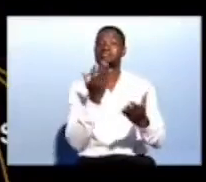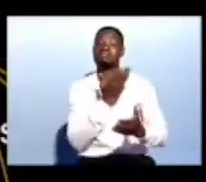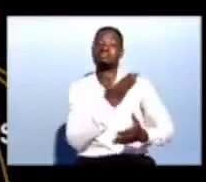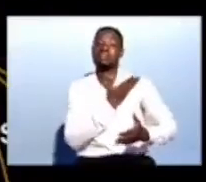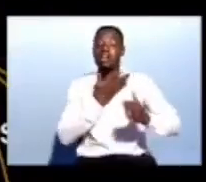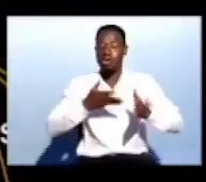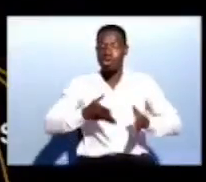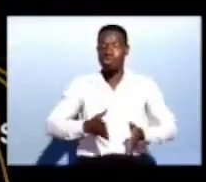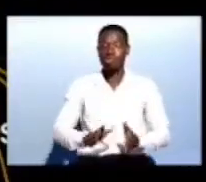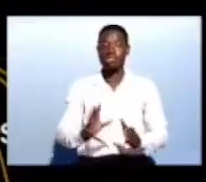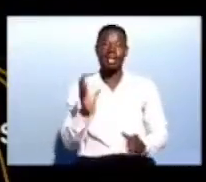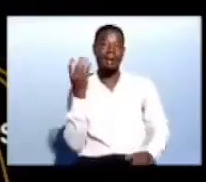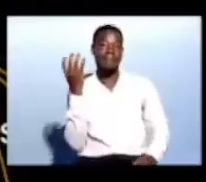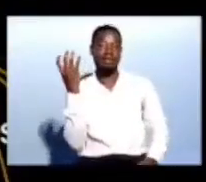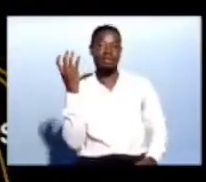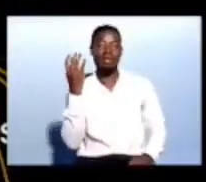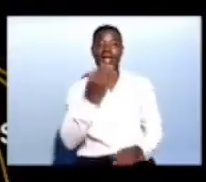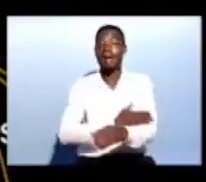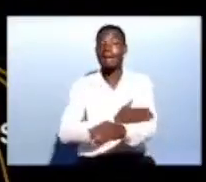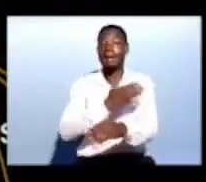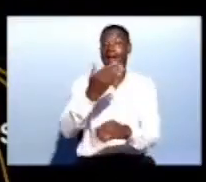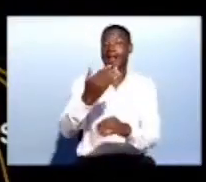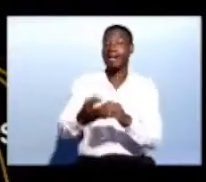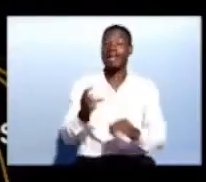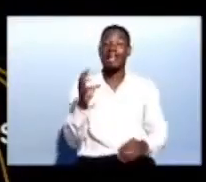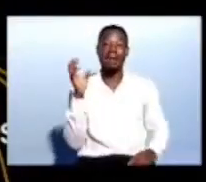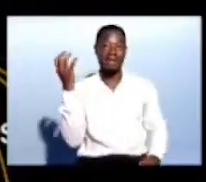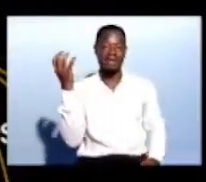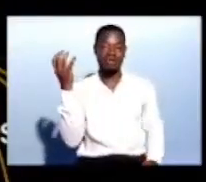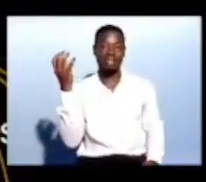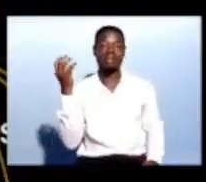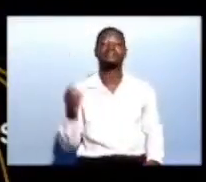matunda, na baadaye tuna matunda.